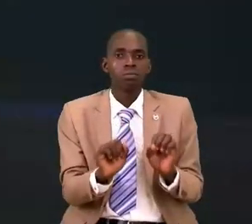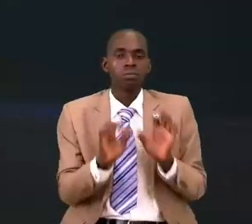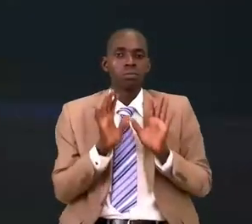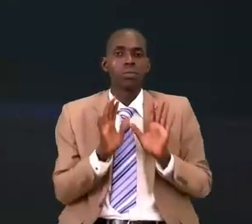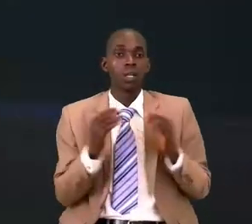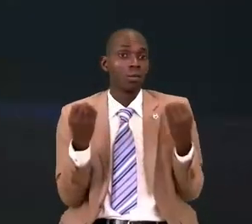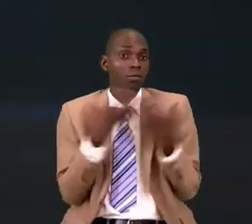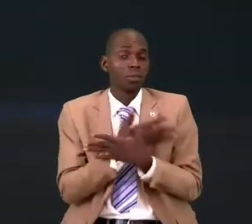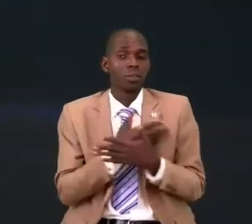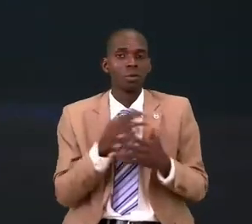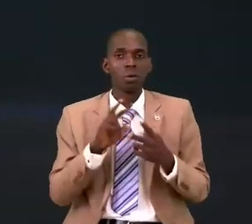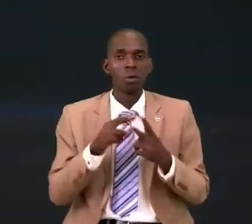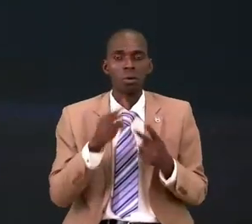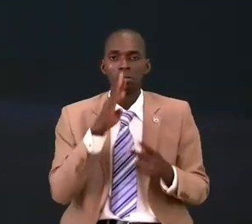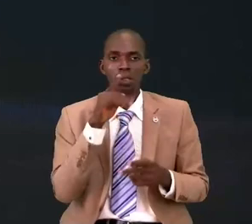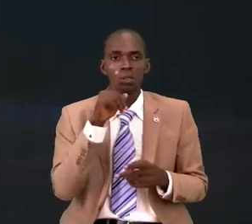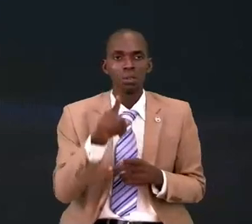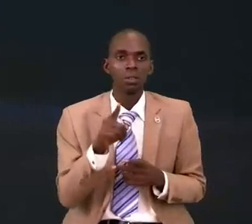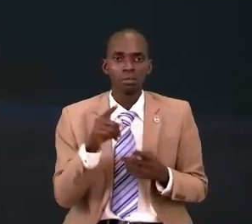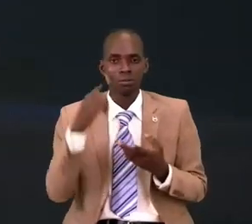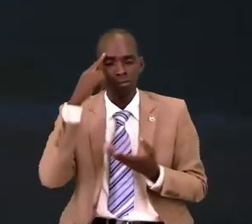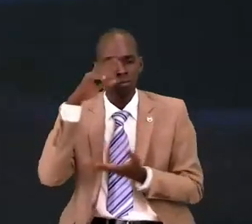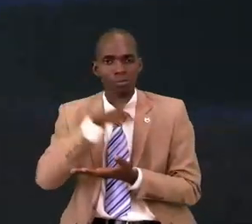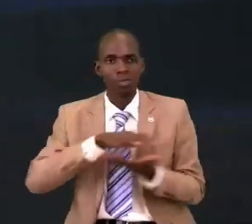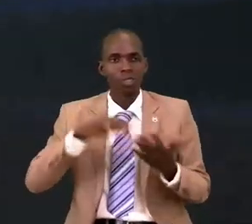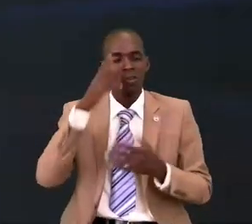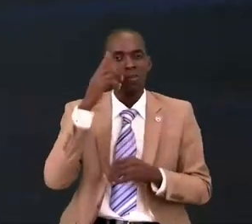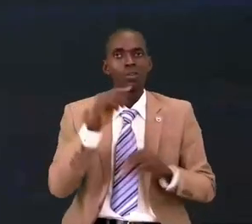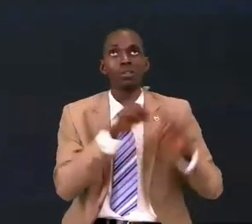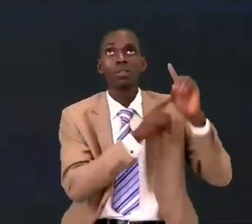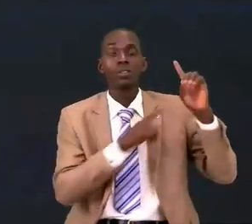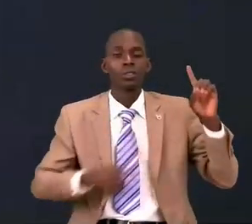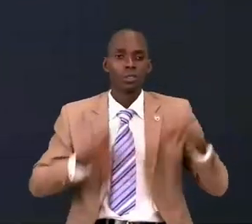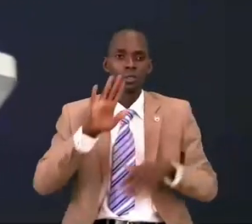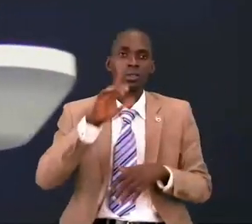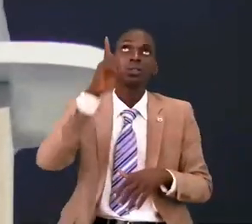ton Dieu, est avec toi dans tout ce que tu